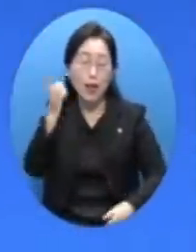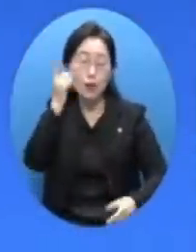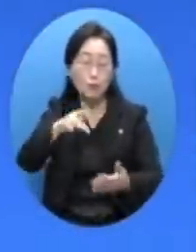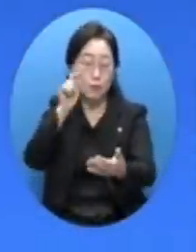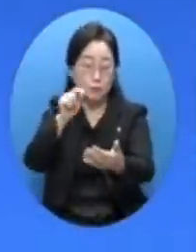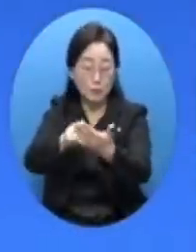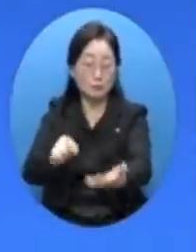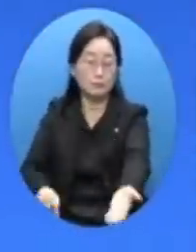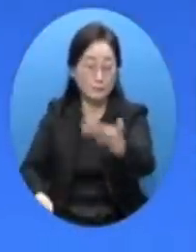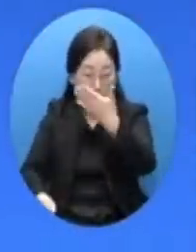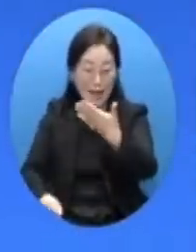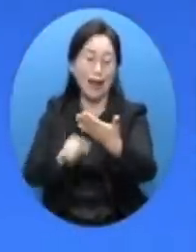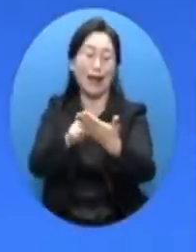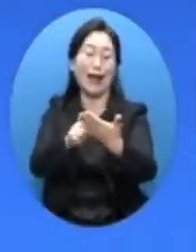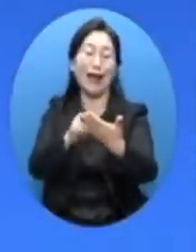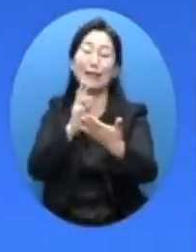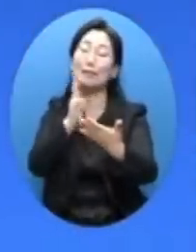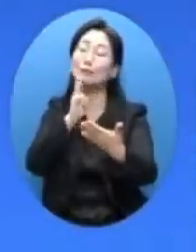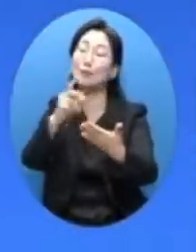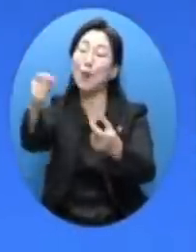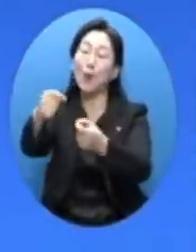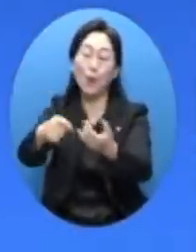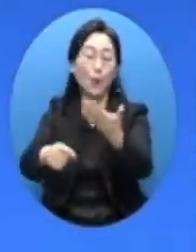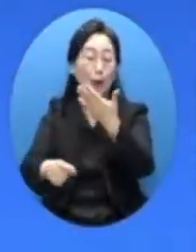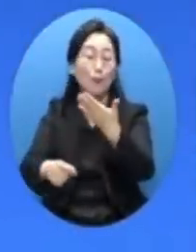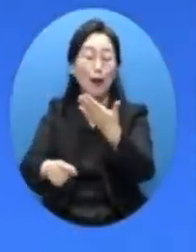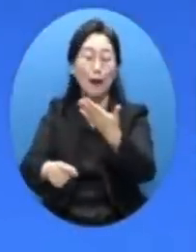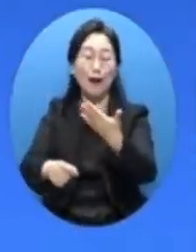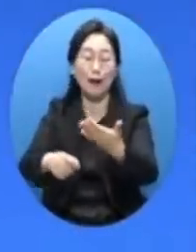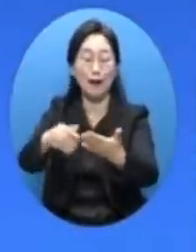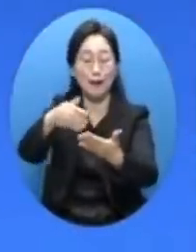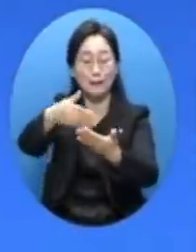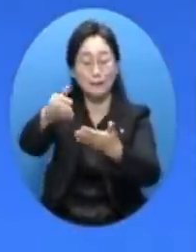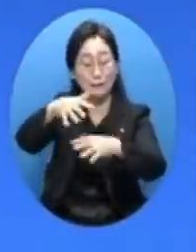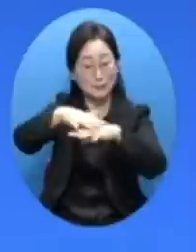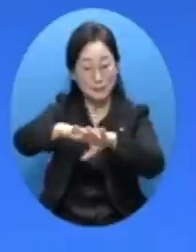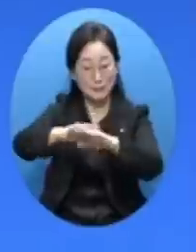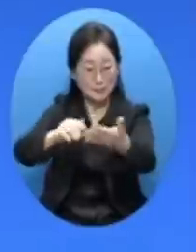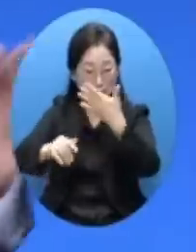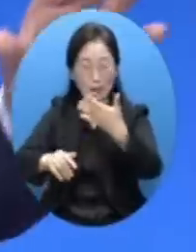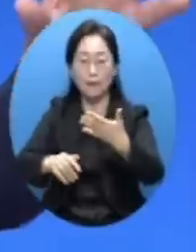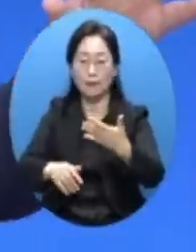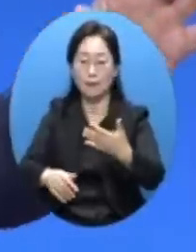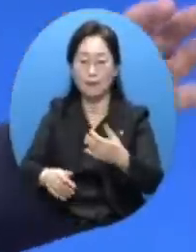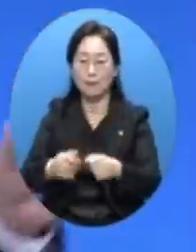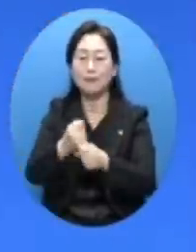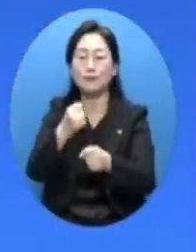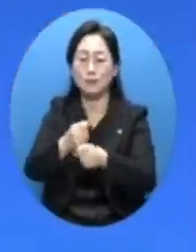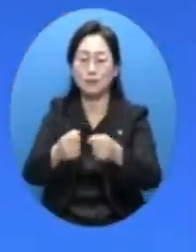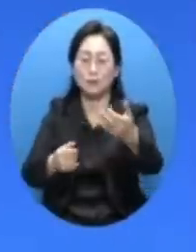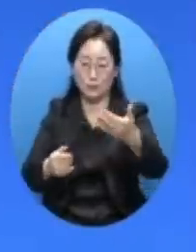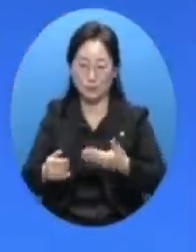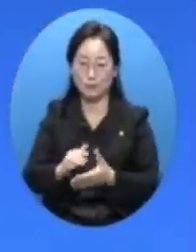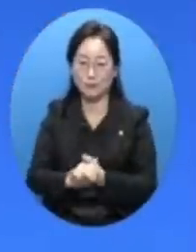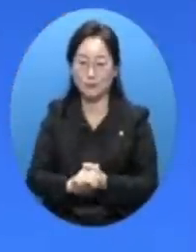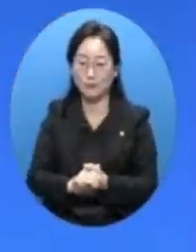지금 집 앞에 3분 거리에 와있구나 2분 거리에 와있구나 알 수 있게끔 만들어가지고 이 피자를